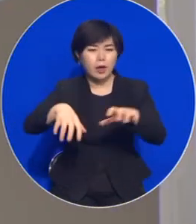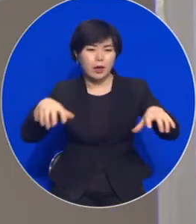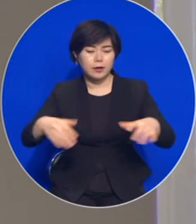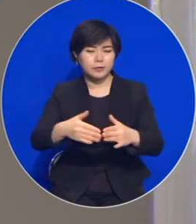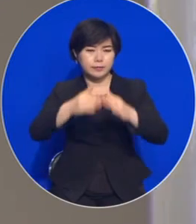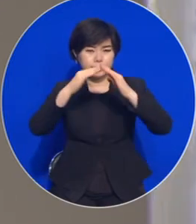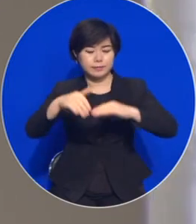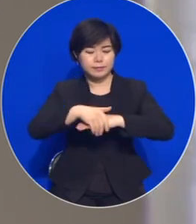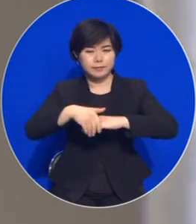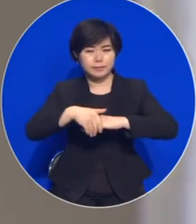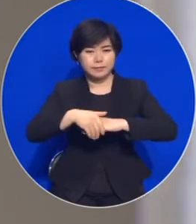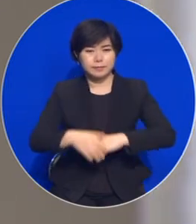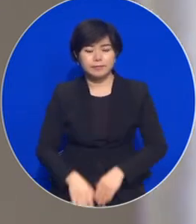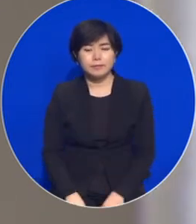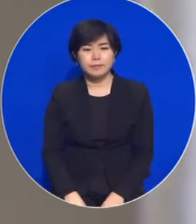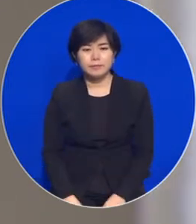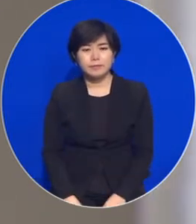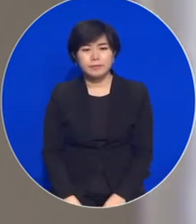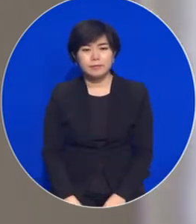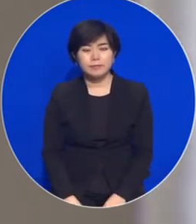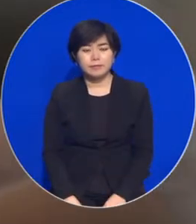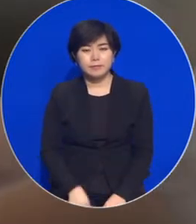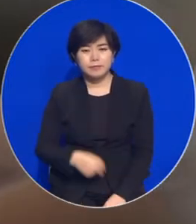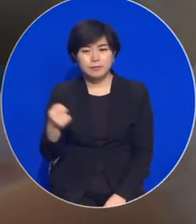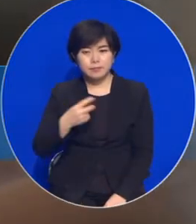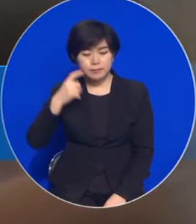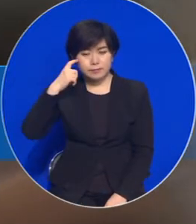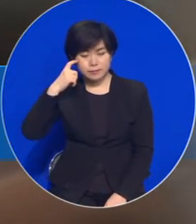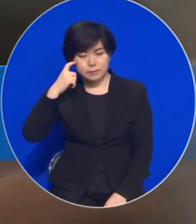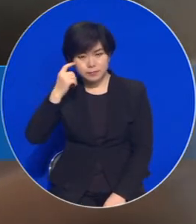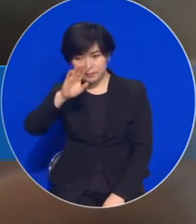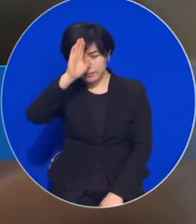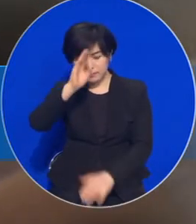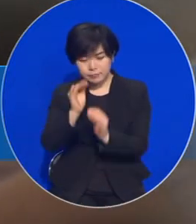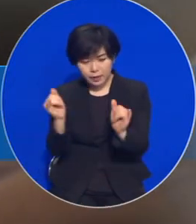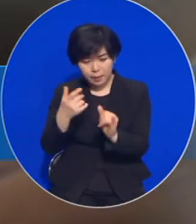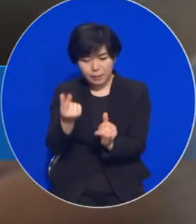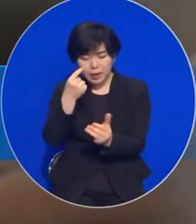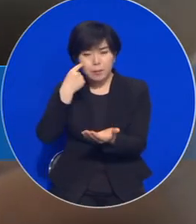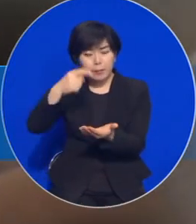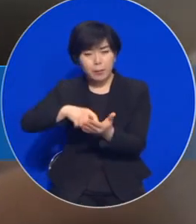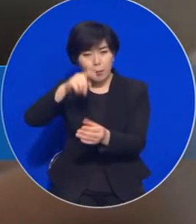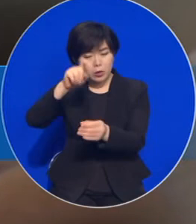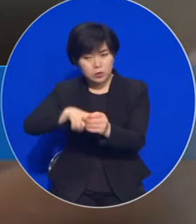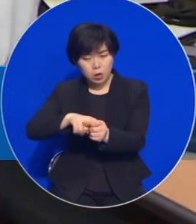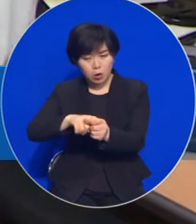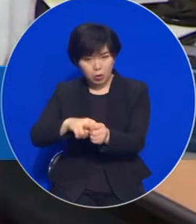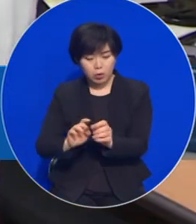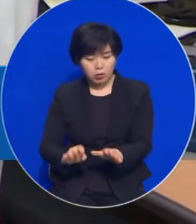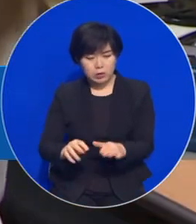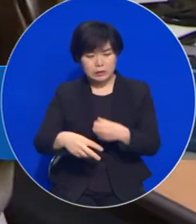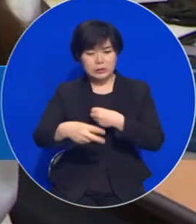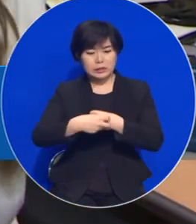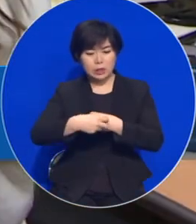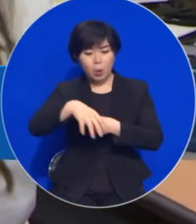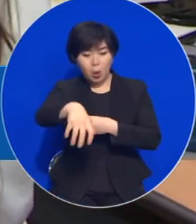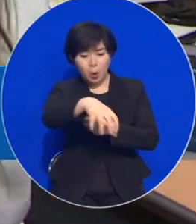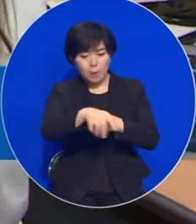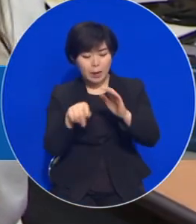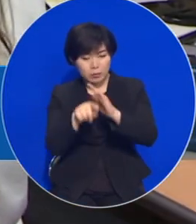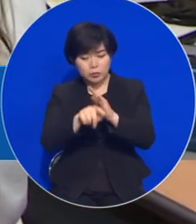정신 의료 서비스도 개선합니다 정신질환자 를 조기에 찾아내기 위해 동네 의원을 방문한 고위험군 을